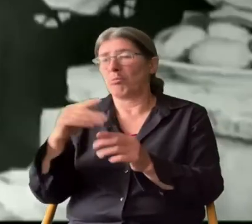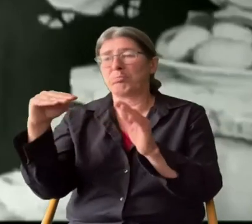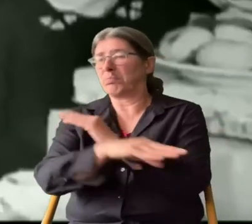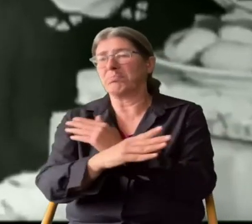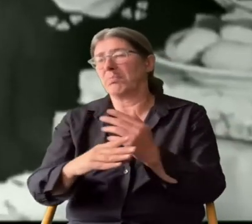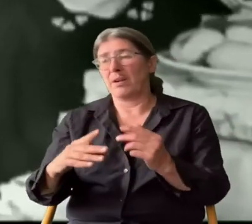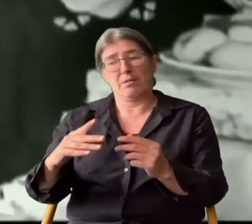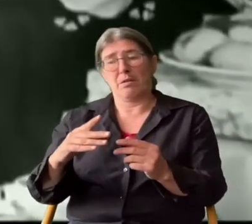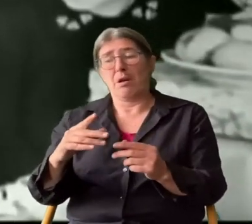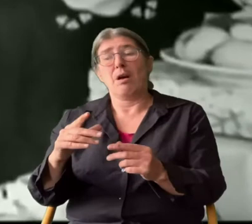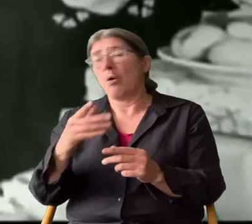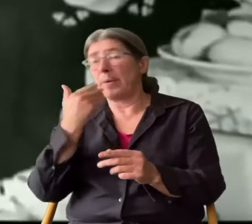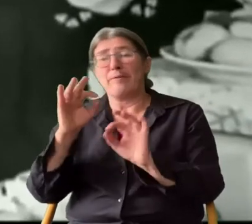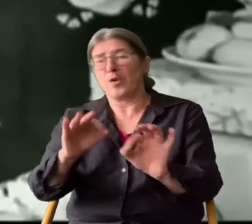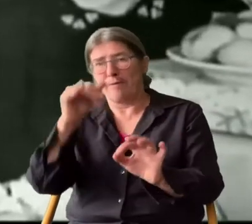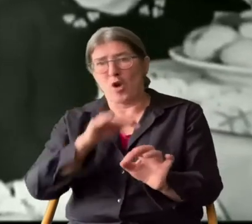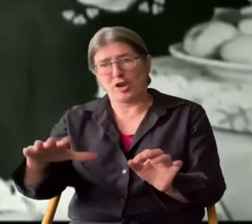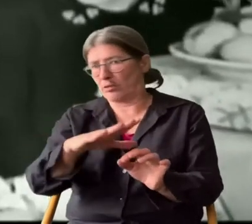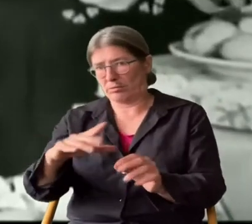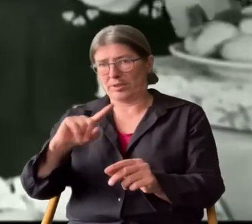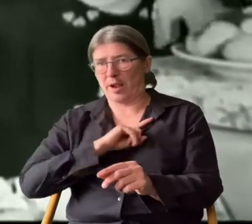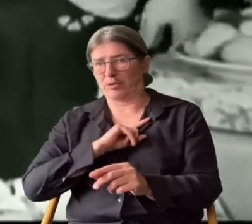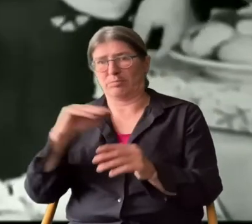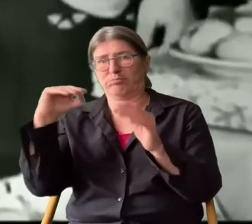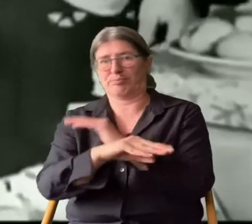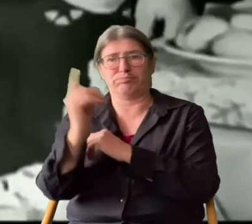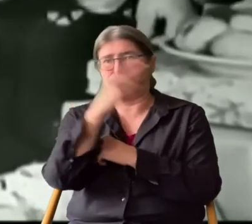Rücken, will sich selber retten.